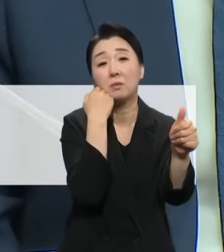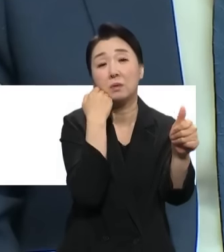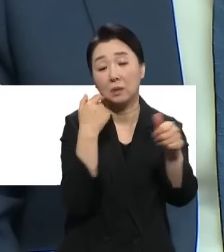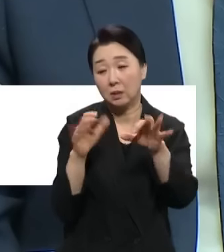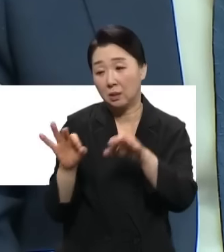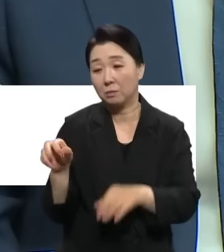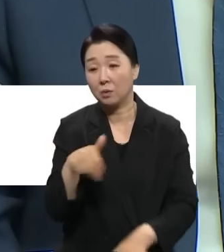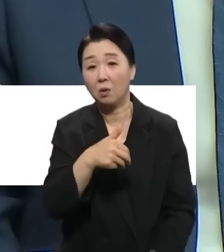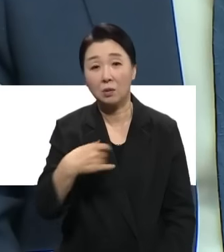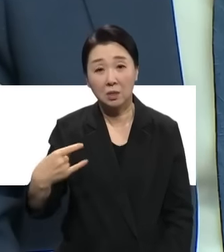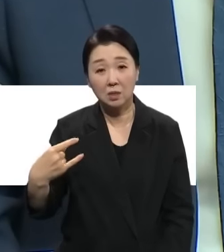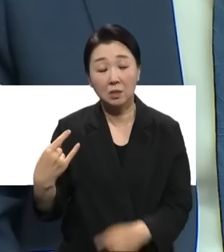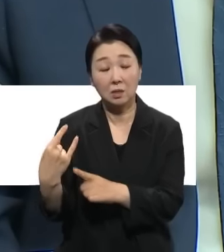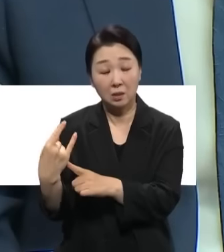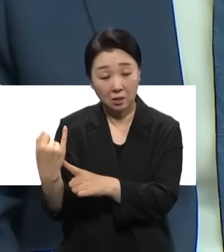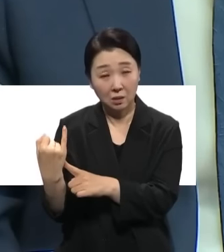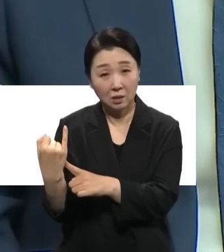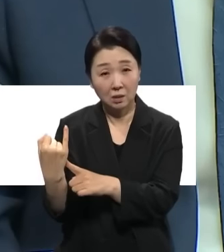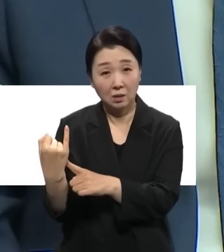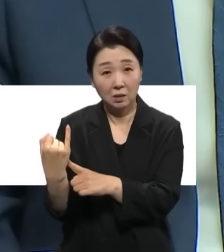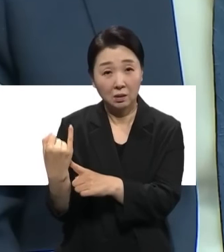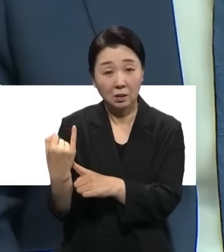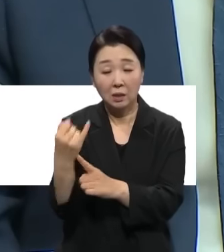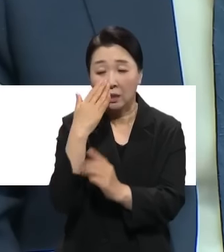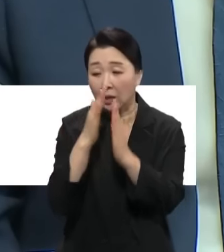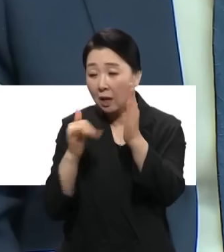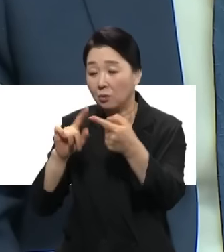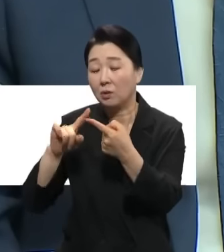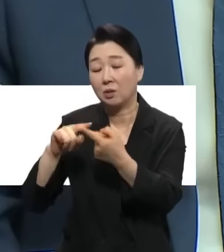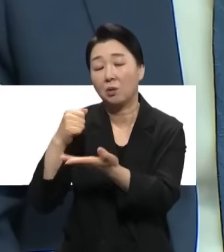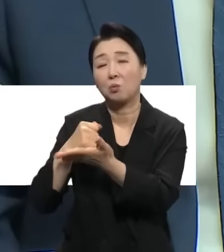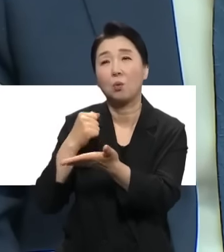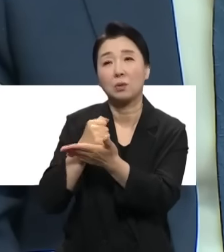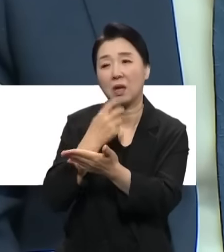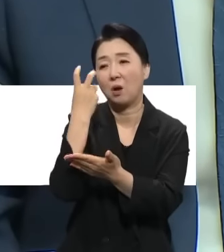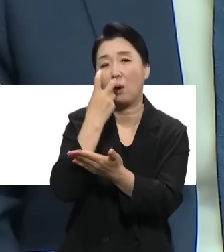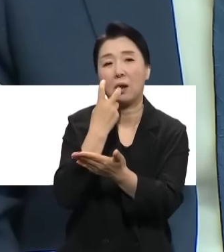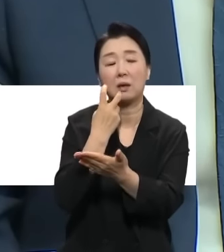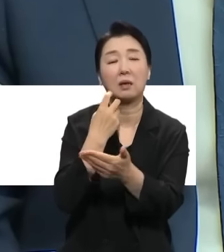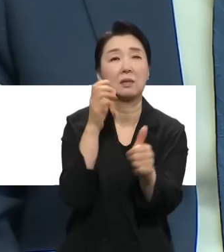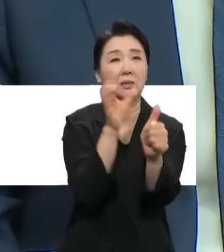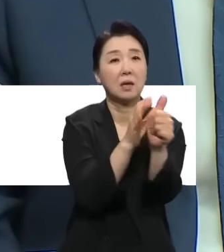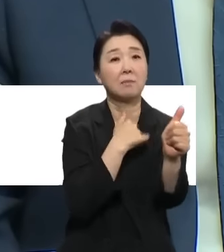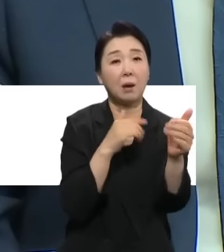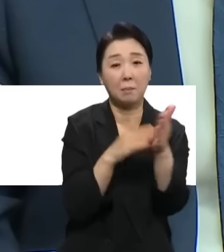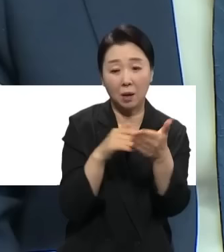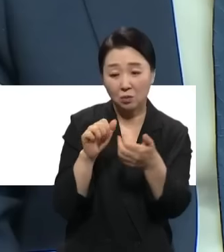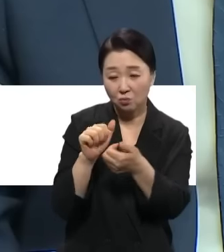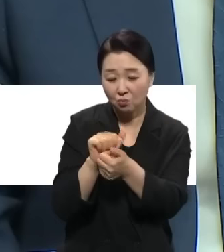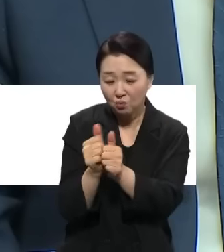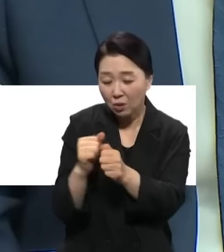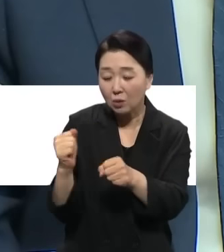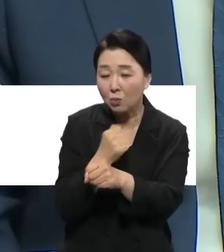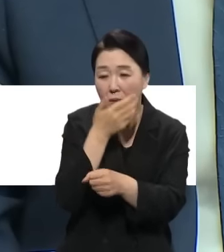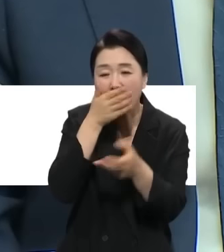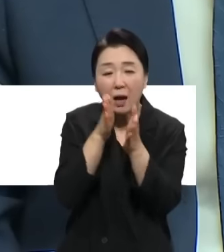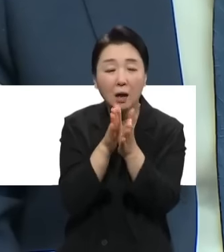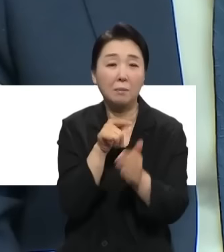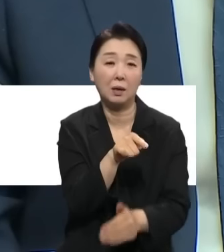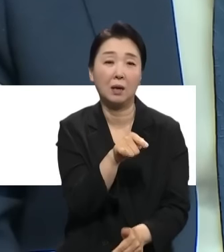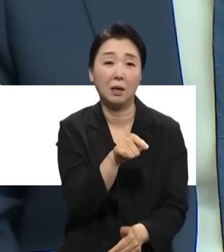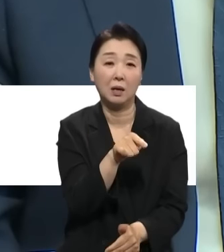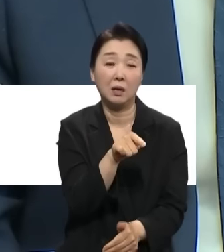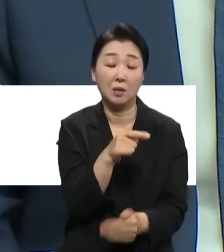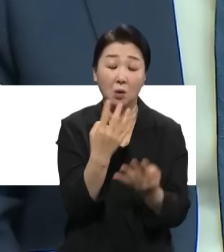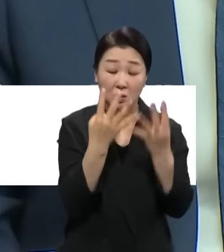김건희 여사와 김건희 여사의 가족의 계좌를 관리하고 주가 조작에 연루되어서